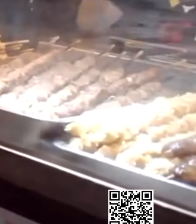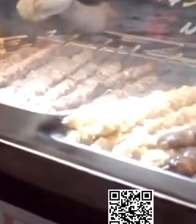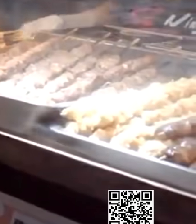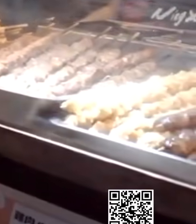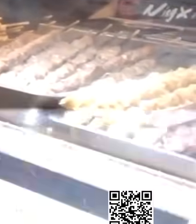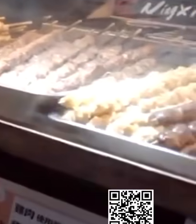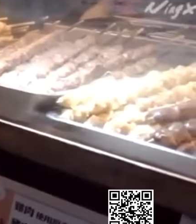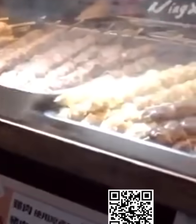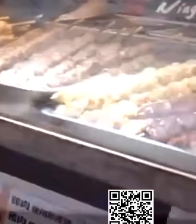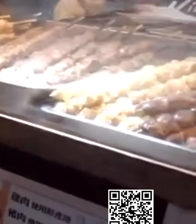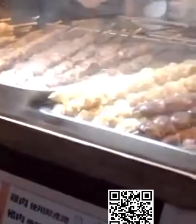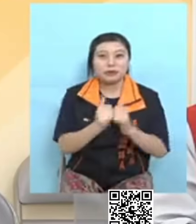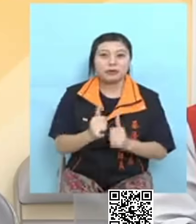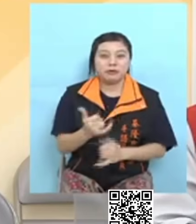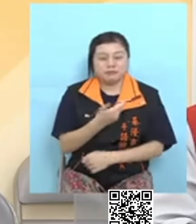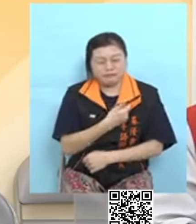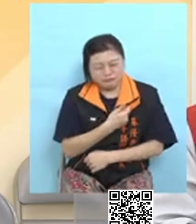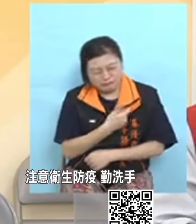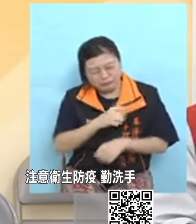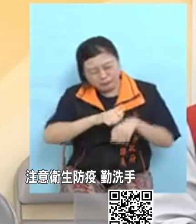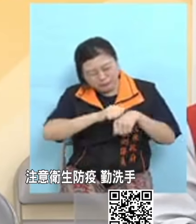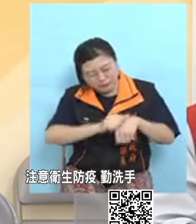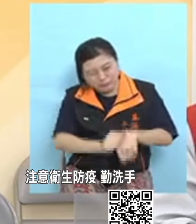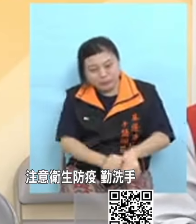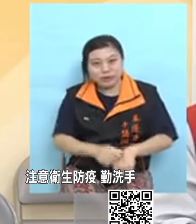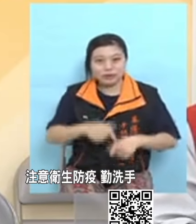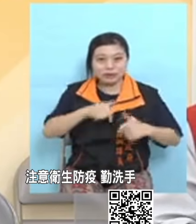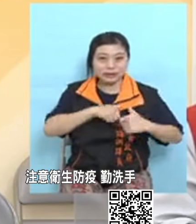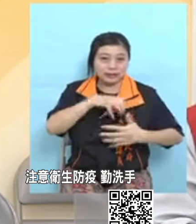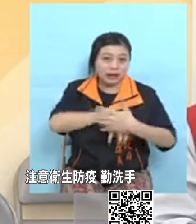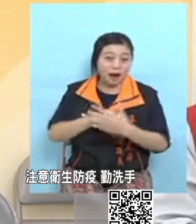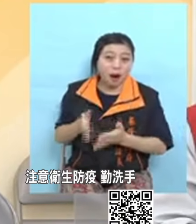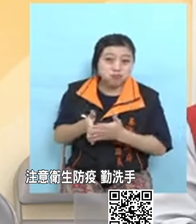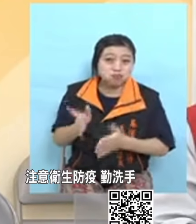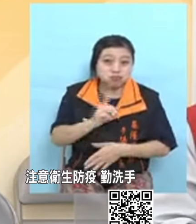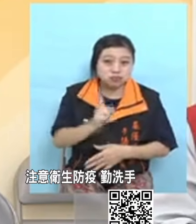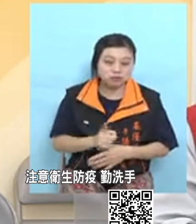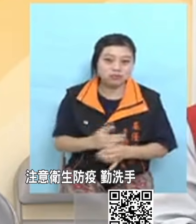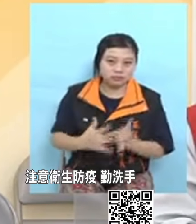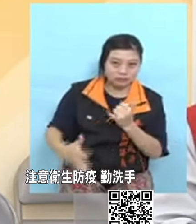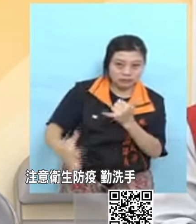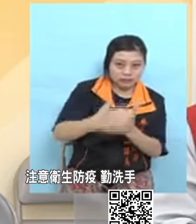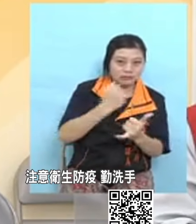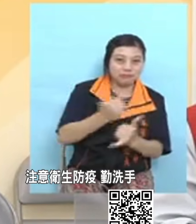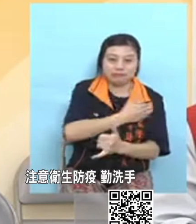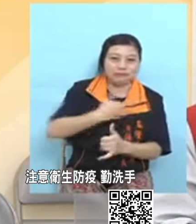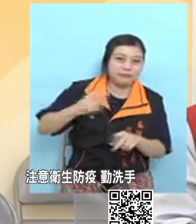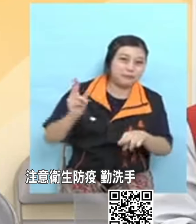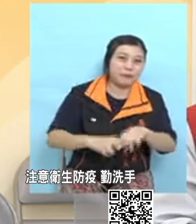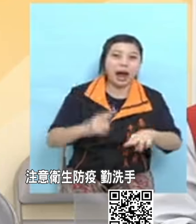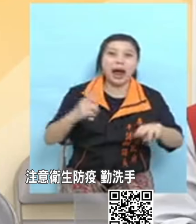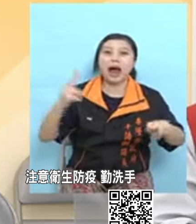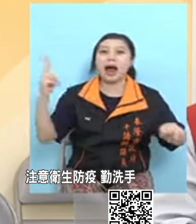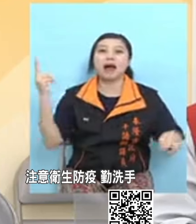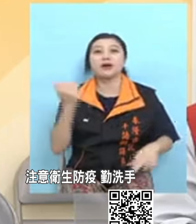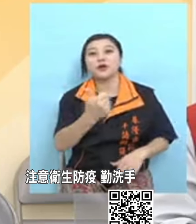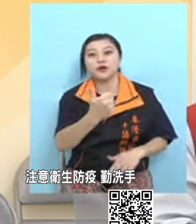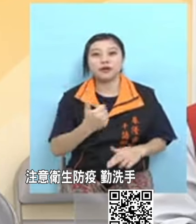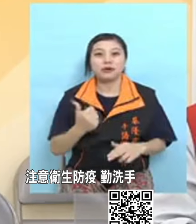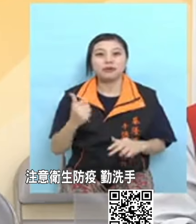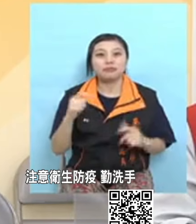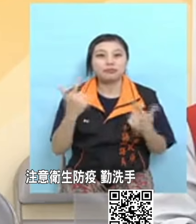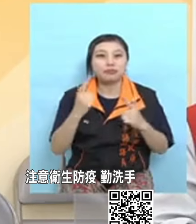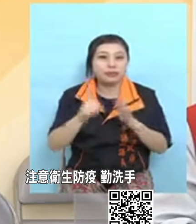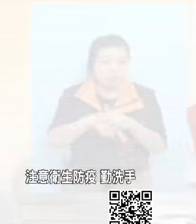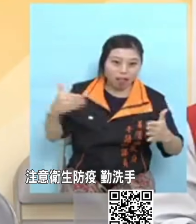决策也引来不少质疑。 我们大家心里面想要的是台湾全解封，而不是夜